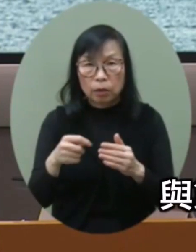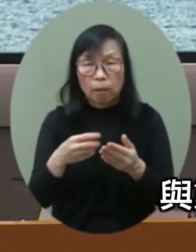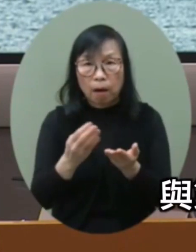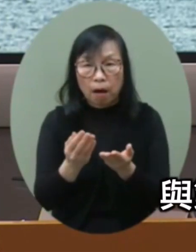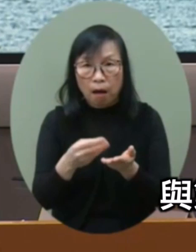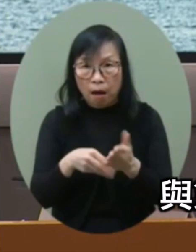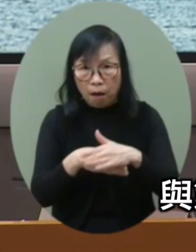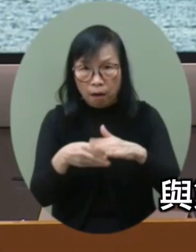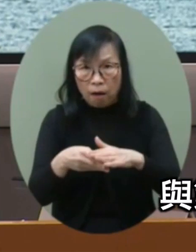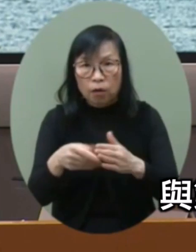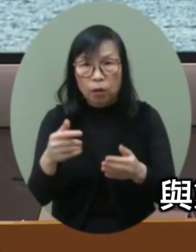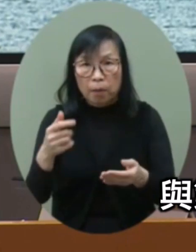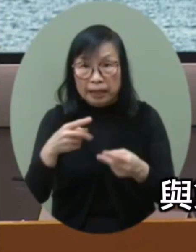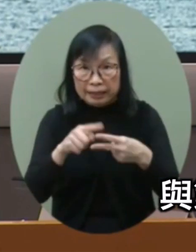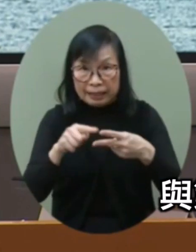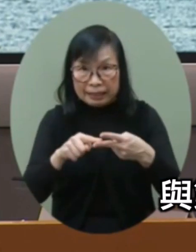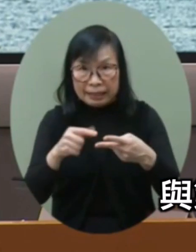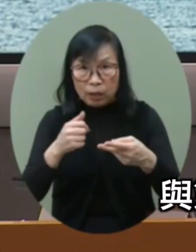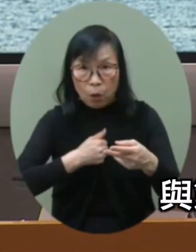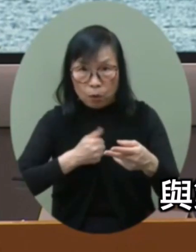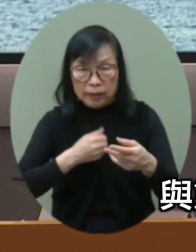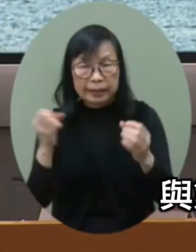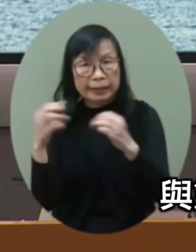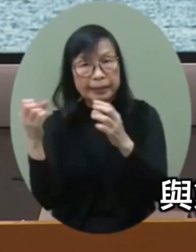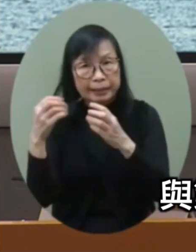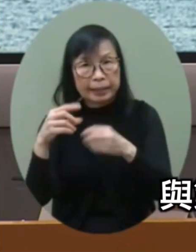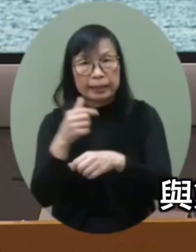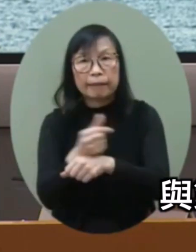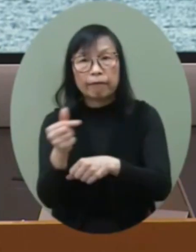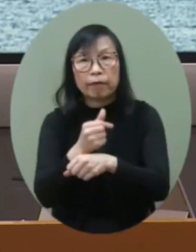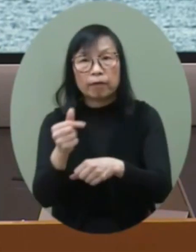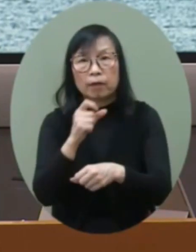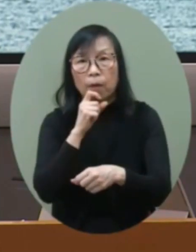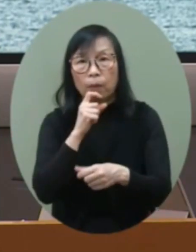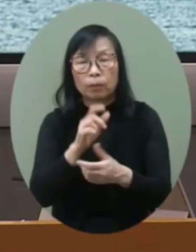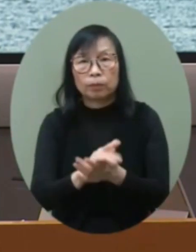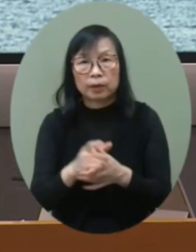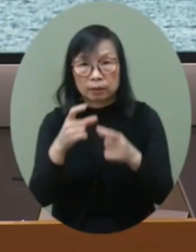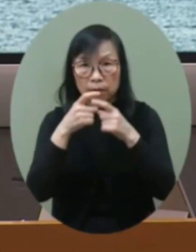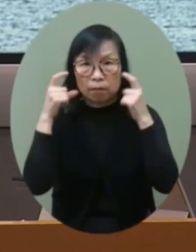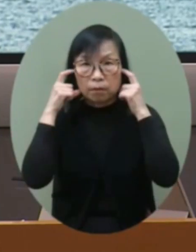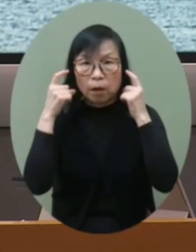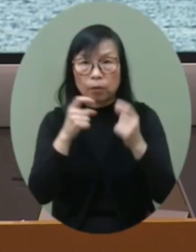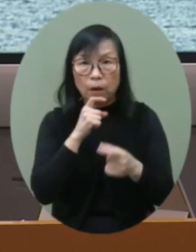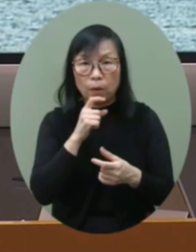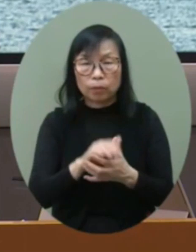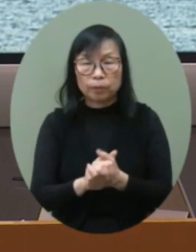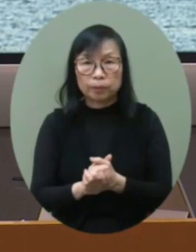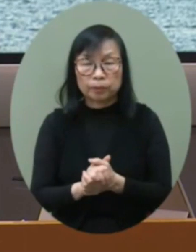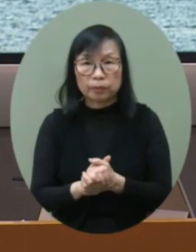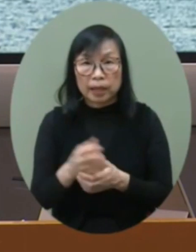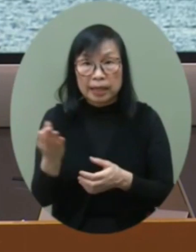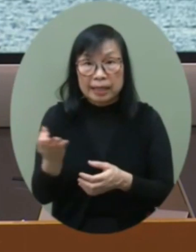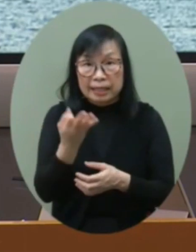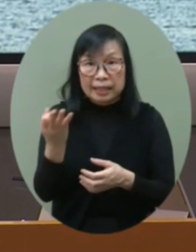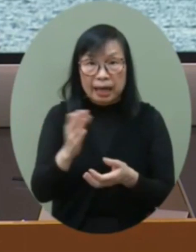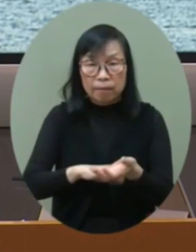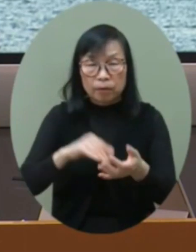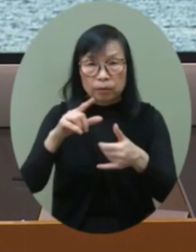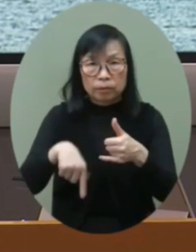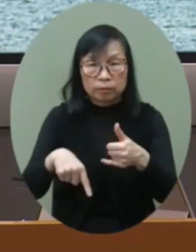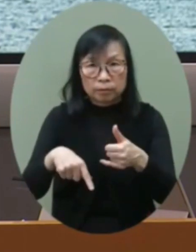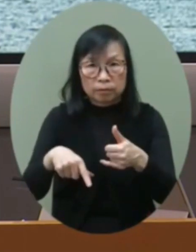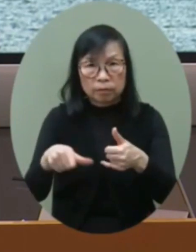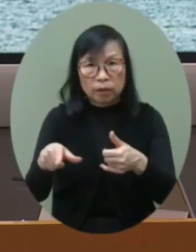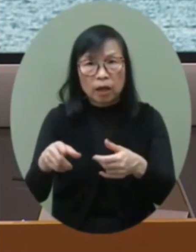案咧，就係即係傾談咗大概十分鐘到啦，咁但係都有戴口罩嘅。咁我哋即係呢三個個案共通嘅地方